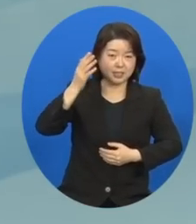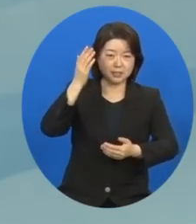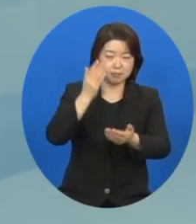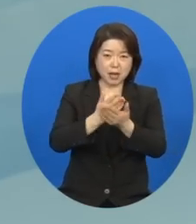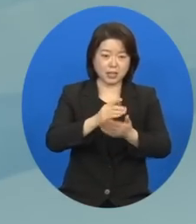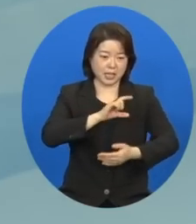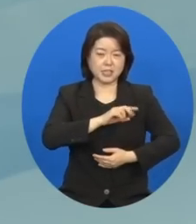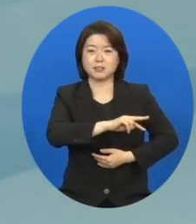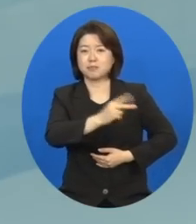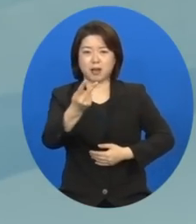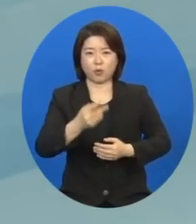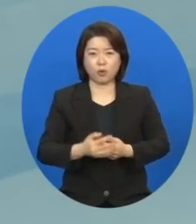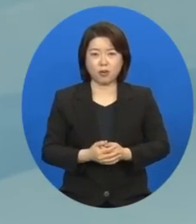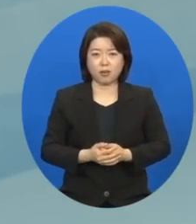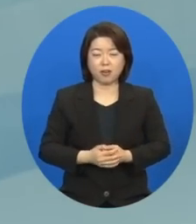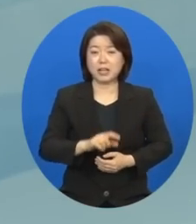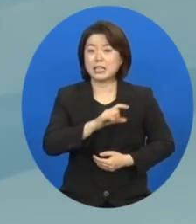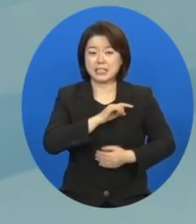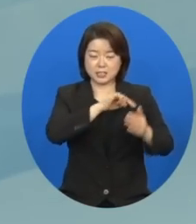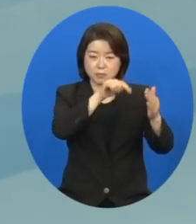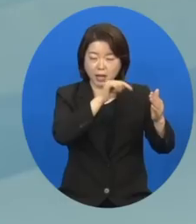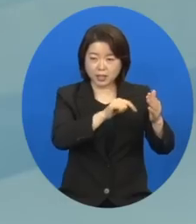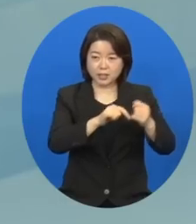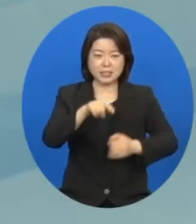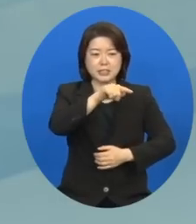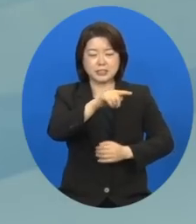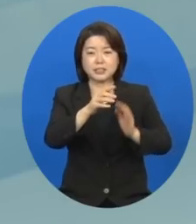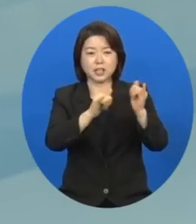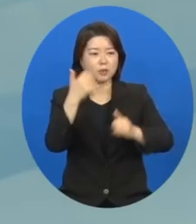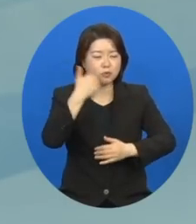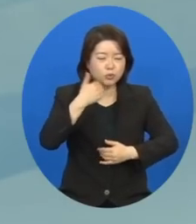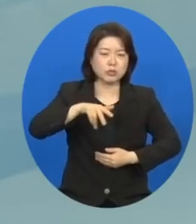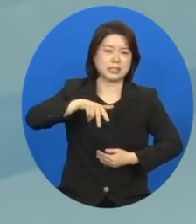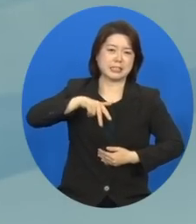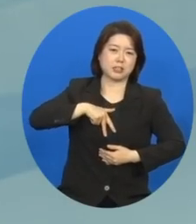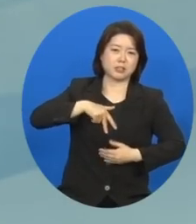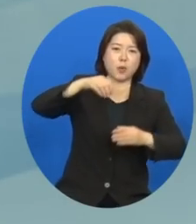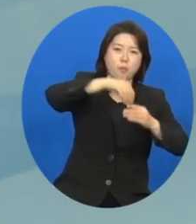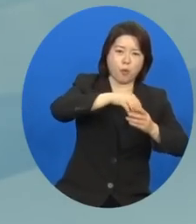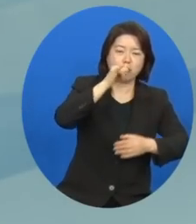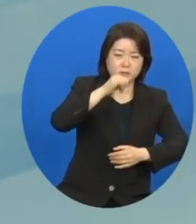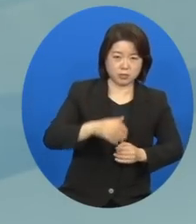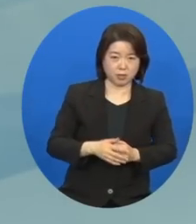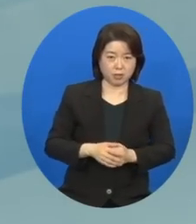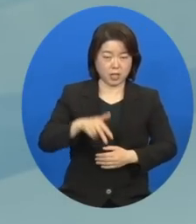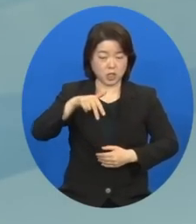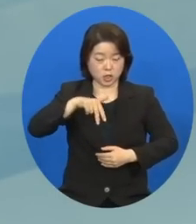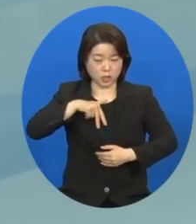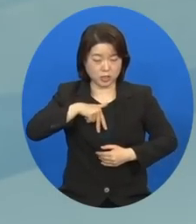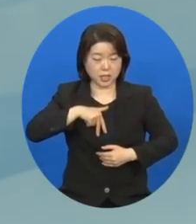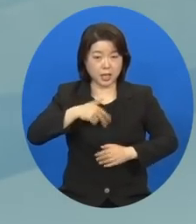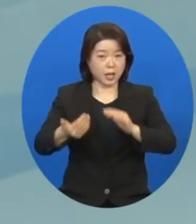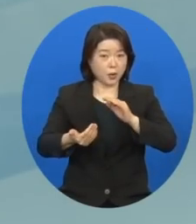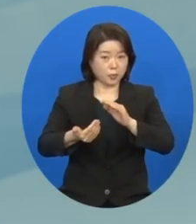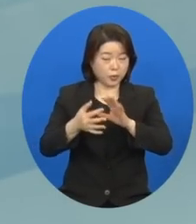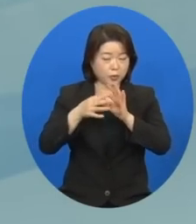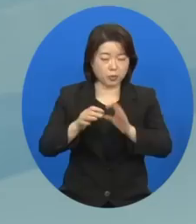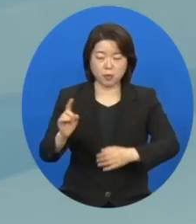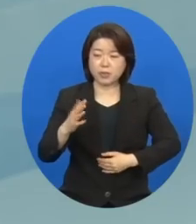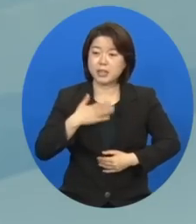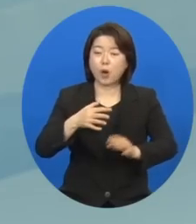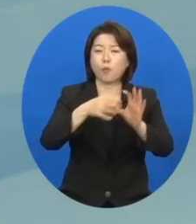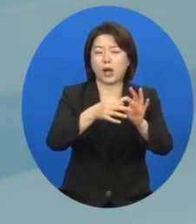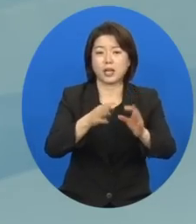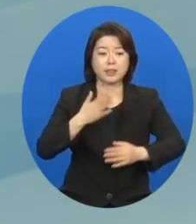거예요. 이름에는 그 사람의 정체성이 담겨 있어요. 정체성이 결정하는 것은 관계입니다. 내가 어디에 속해